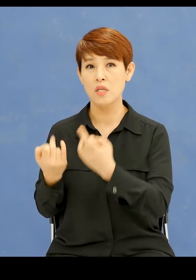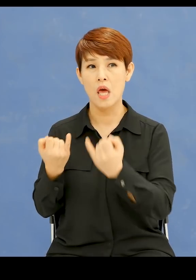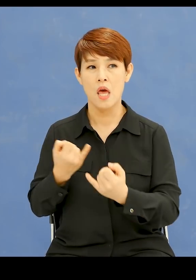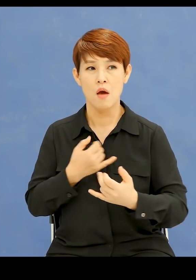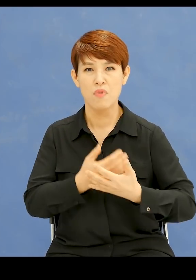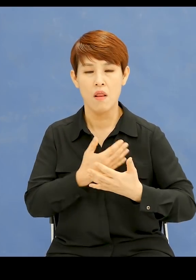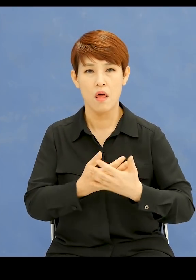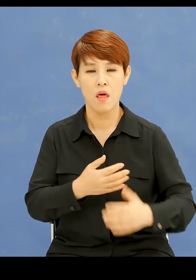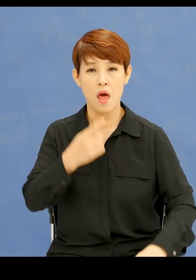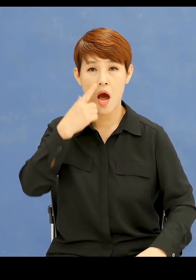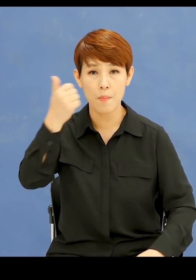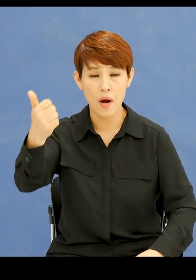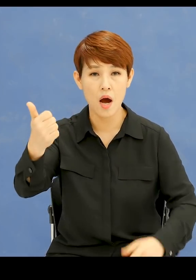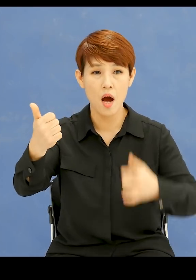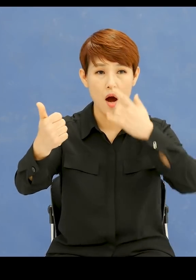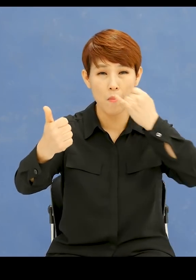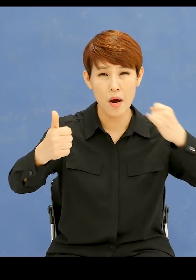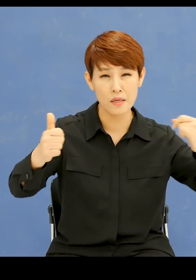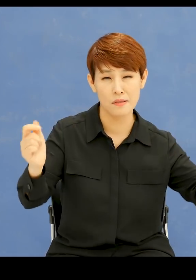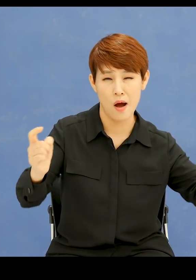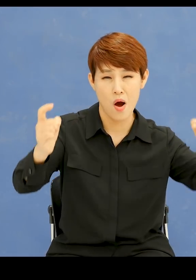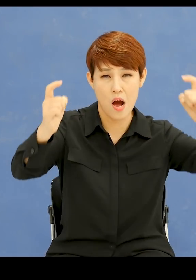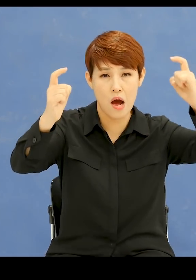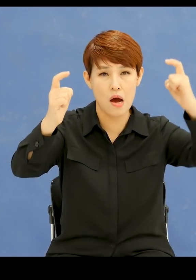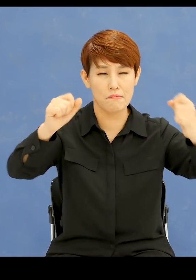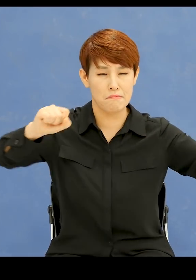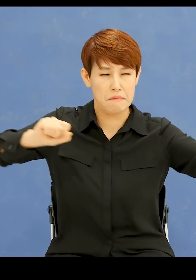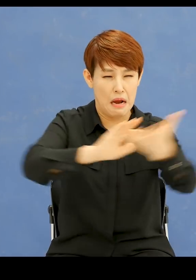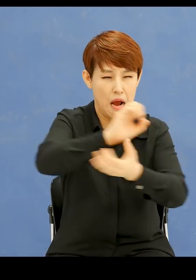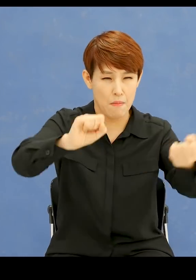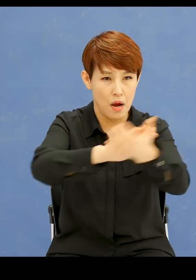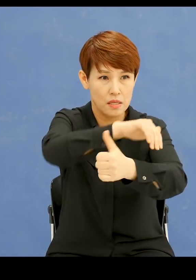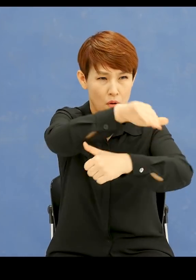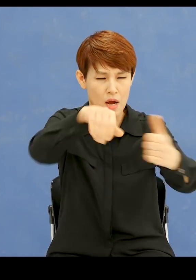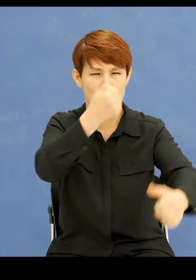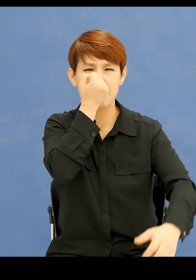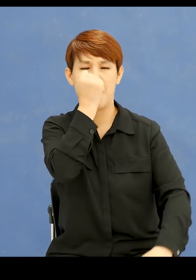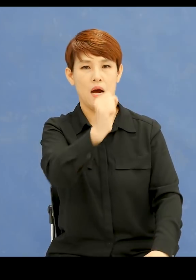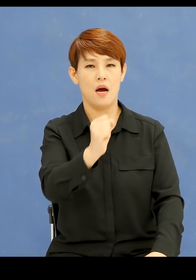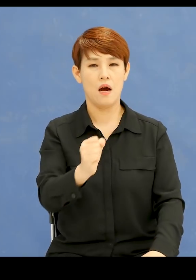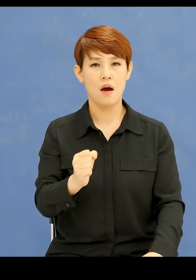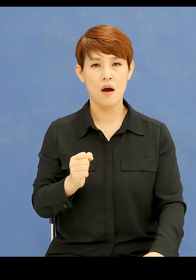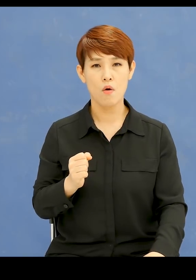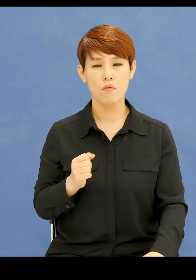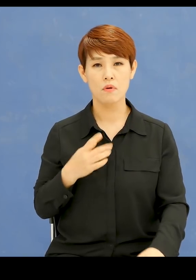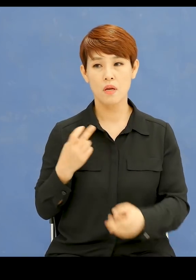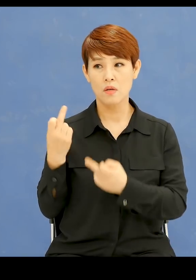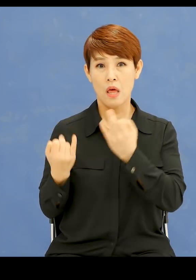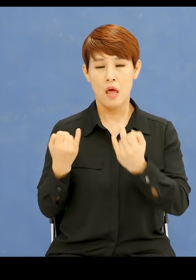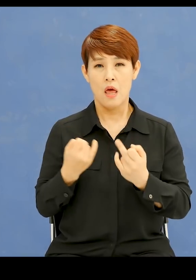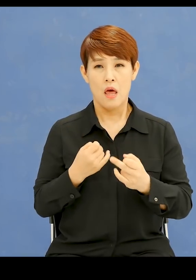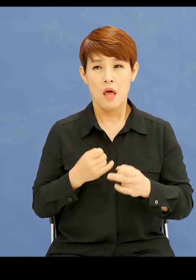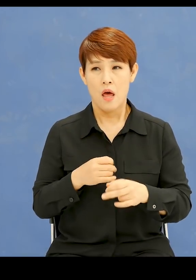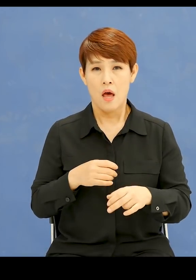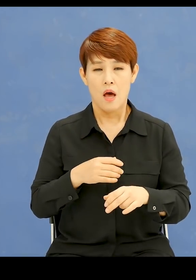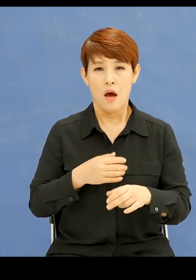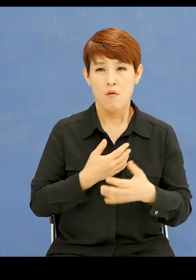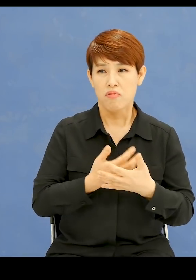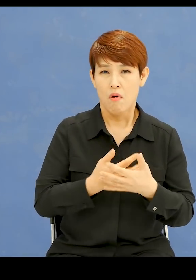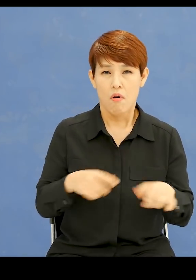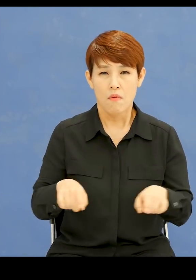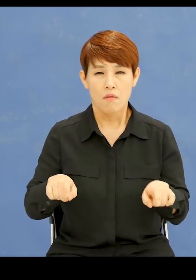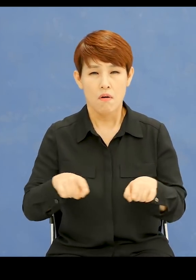아버지가 어머니랑 싸우면은 어떤 상황이 벌어지는지를 잘 알기 때문에 그럼 우리 세 자녀는 벌벌 떠는 거예요. 어머니가 늦게 들어오는 날은.